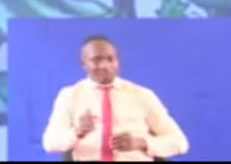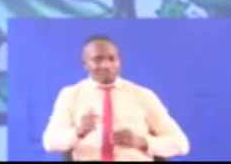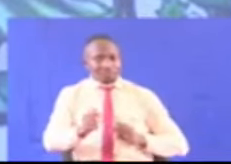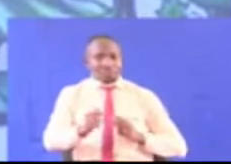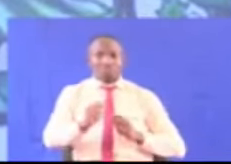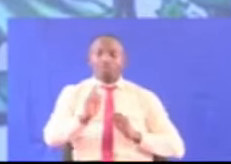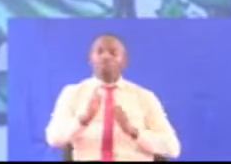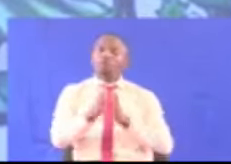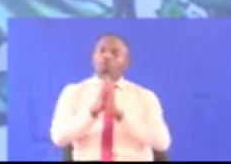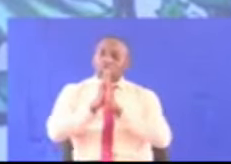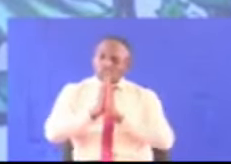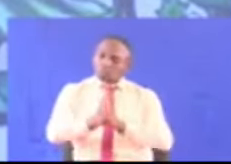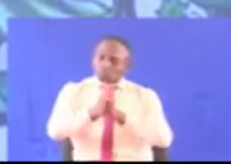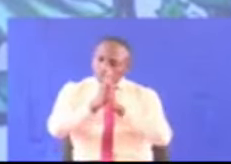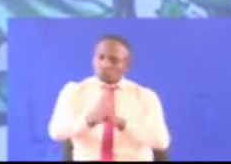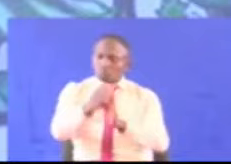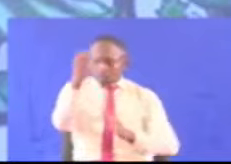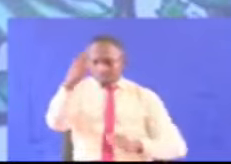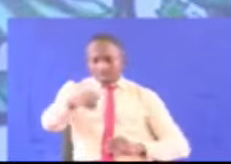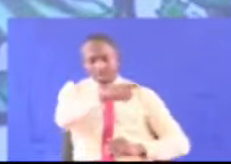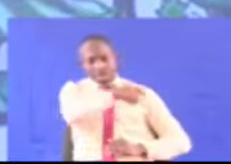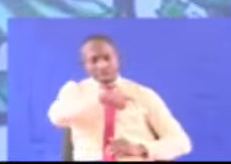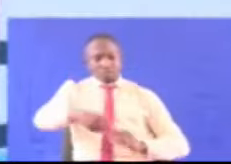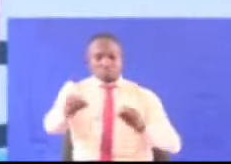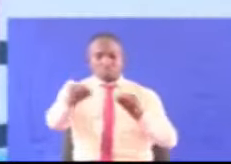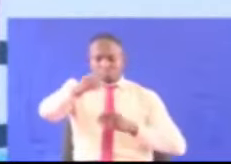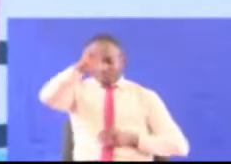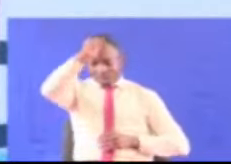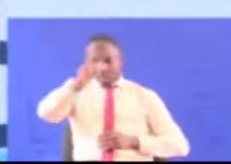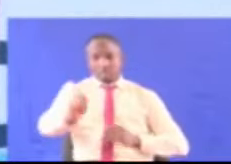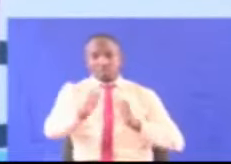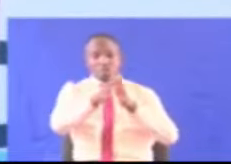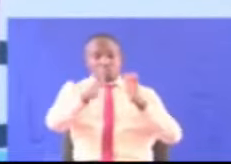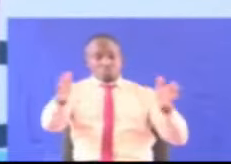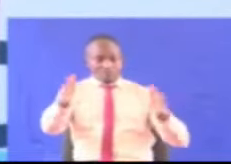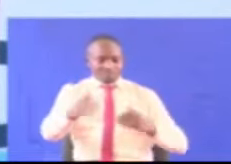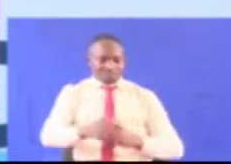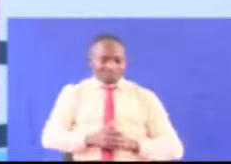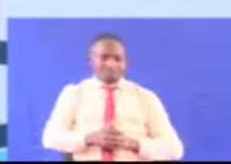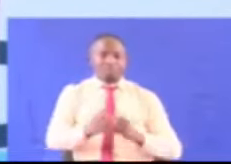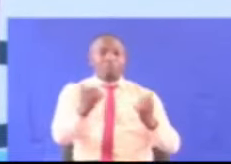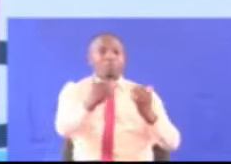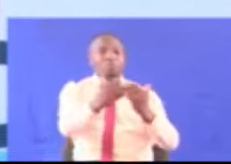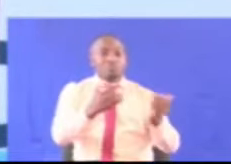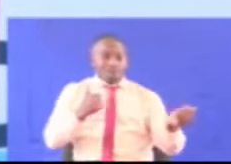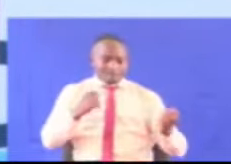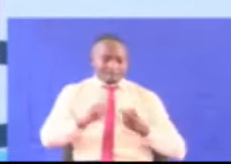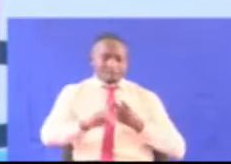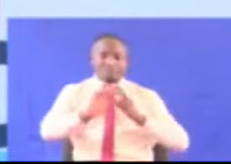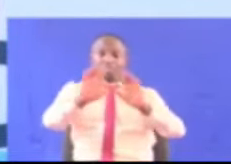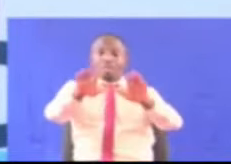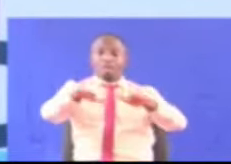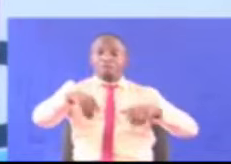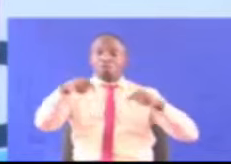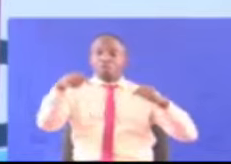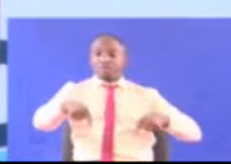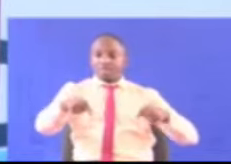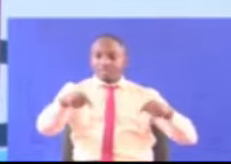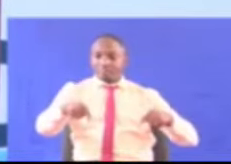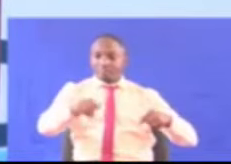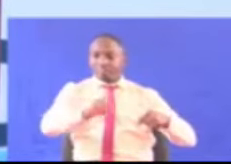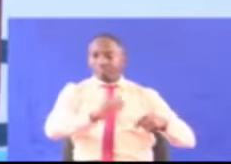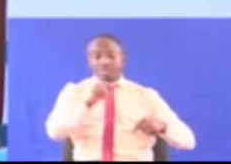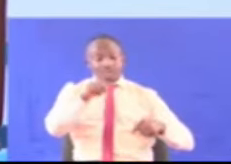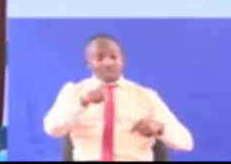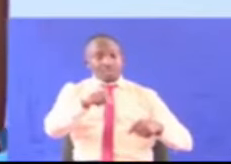Tanzania linamshukuru sana kwa heshima hii kubwa ambayo ametupa, kwa sababu bunge hili ndilo